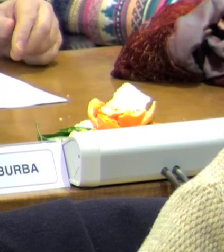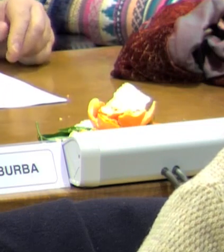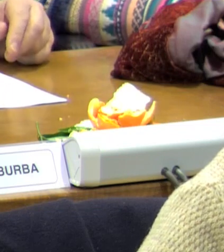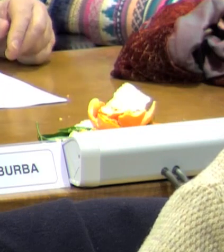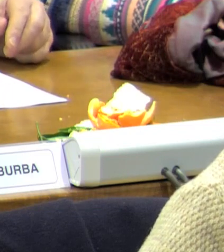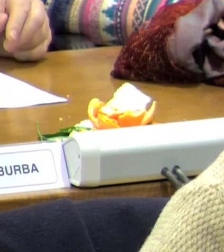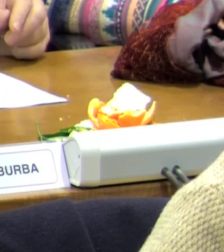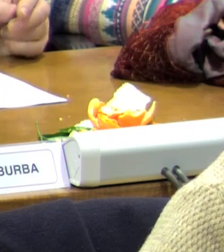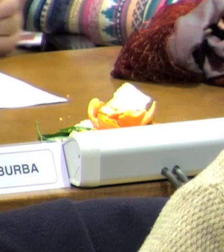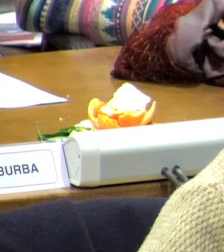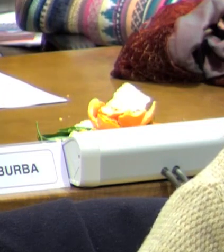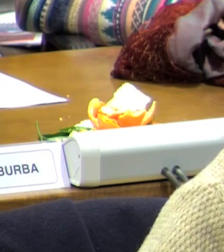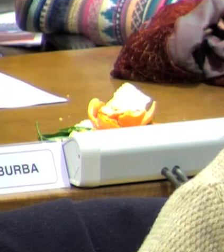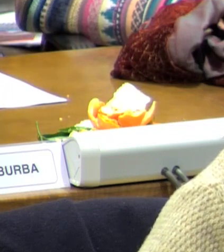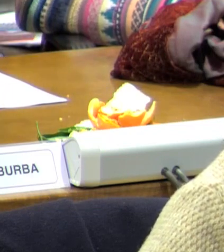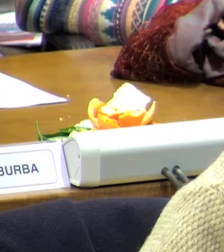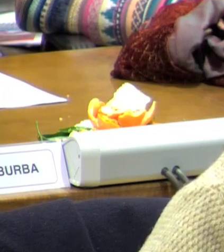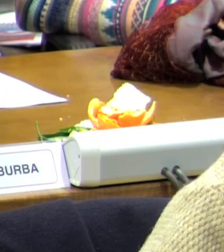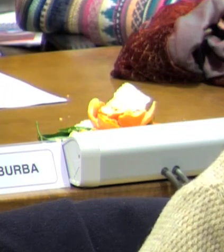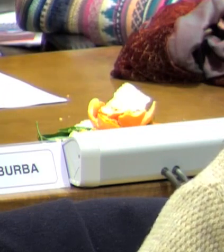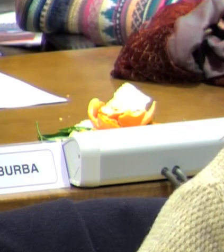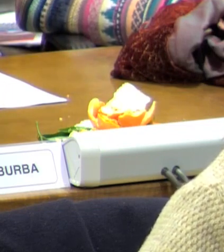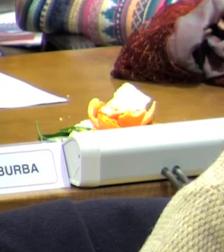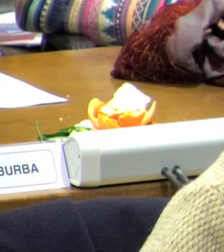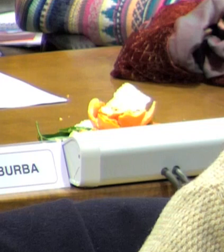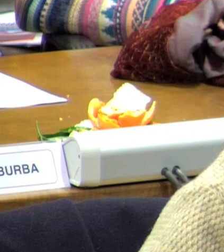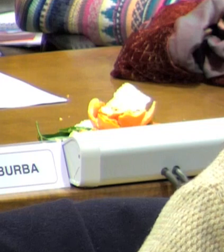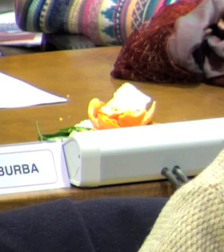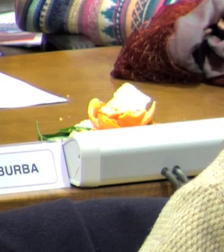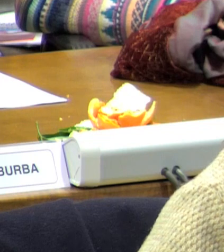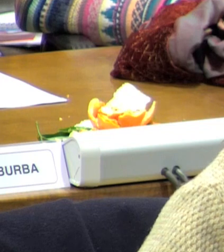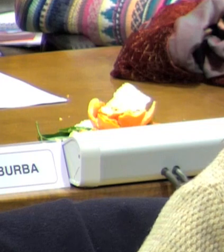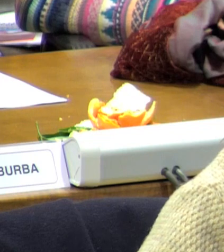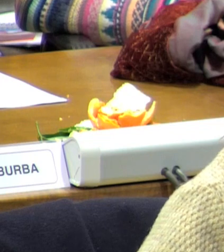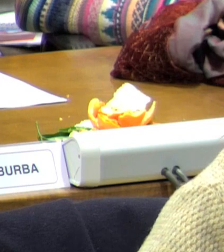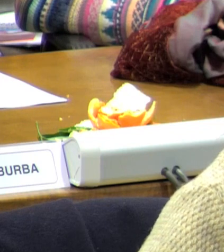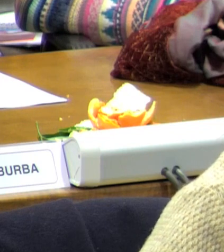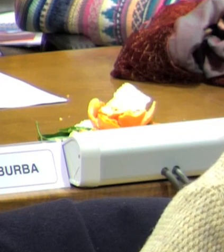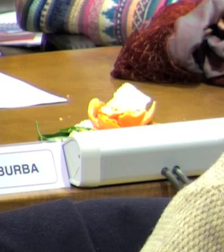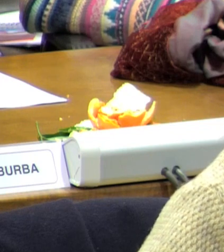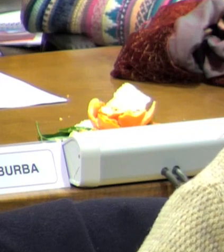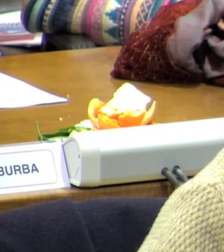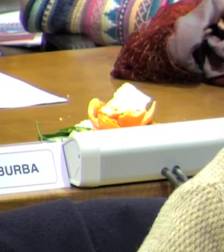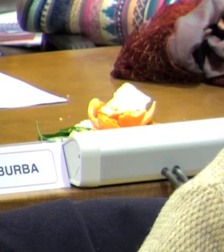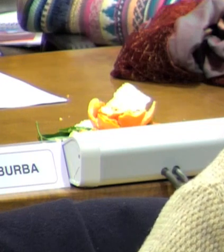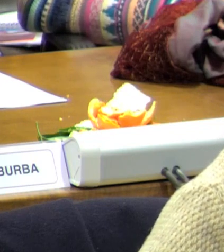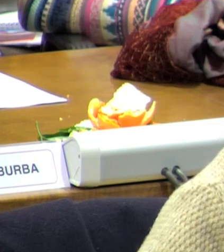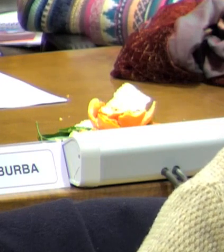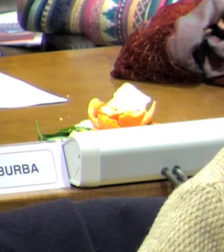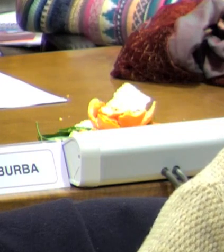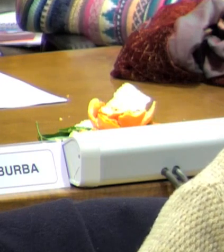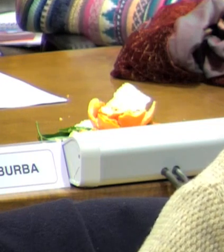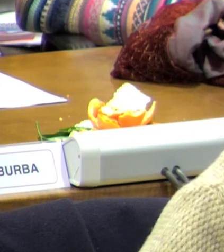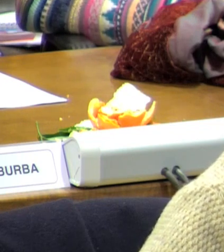qui reste modeste puisque le coût total reste inférieur à 200 euros du mètre carré alors que le plus souvent pour